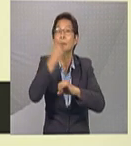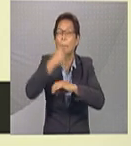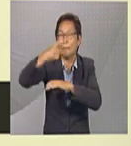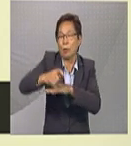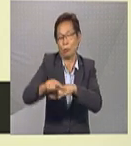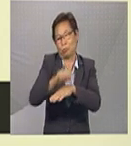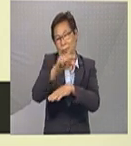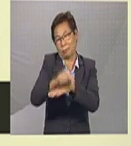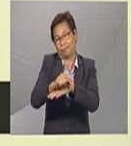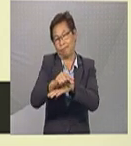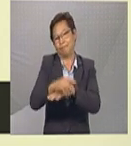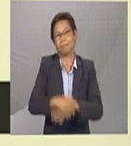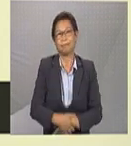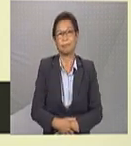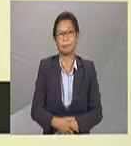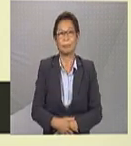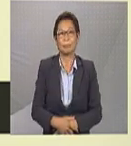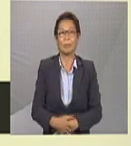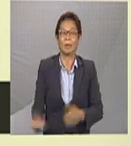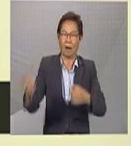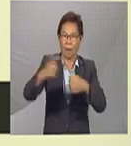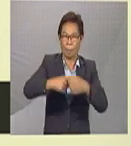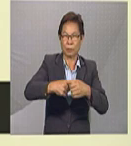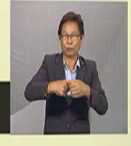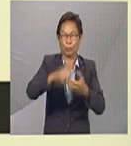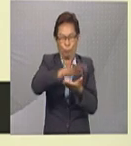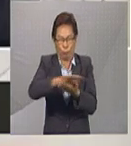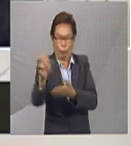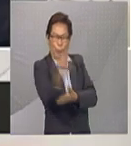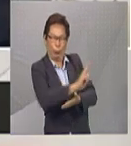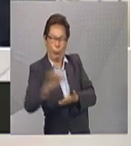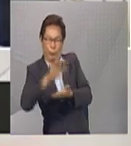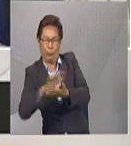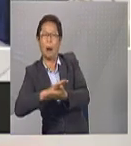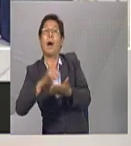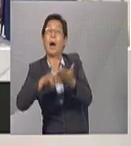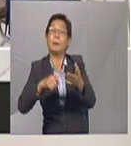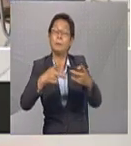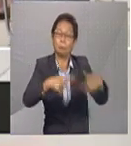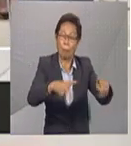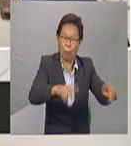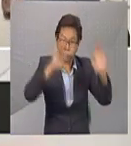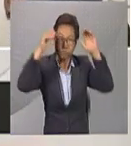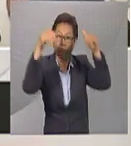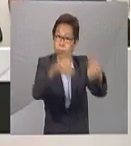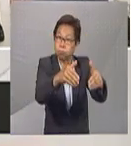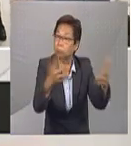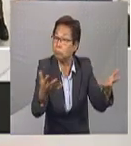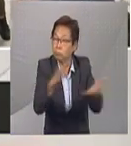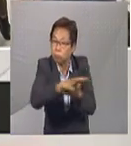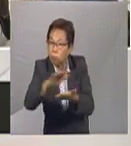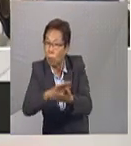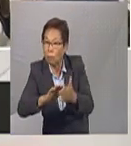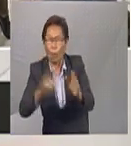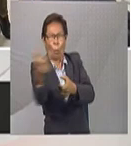menggunakannya. Ya. Mengenai disinfection tadi, apakah premis-premis yang menjadi tumpuan proses pembersihan